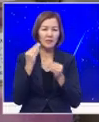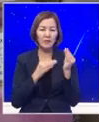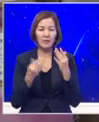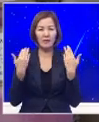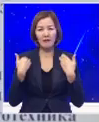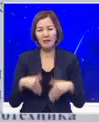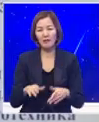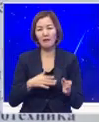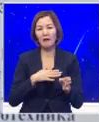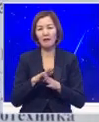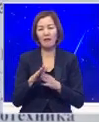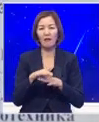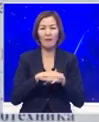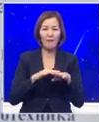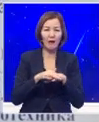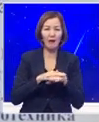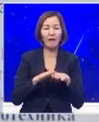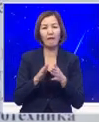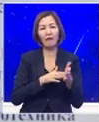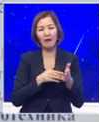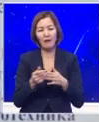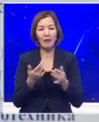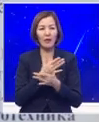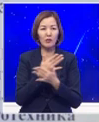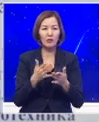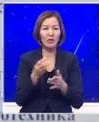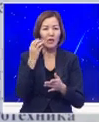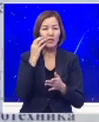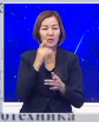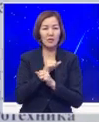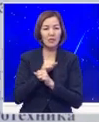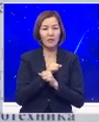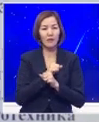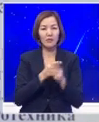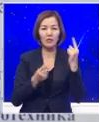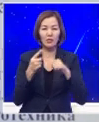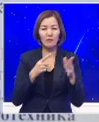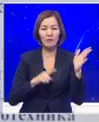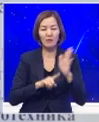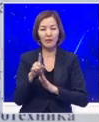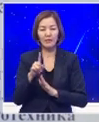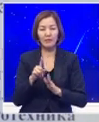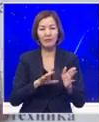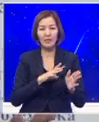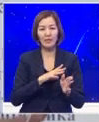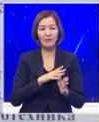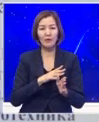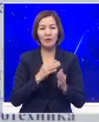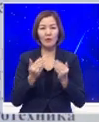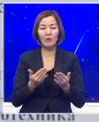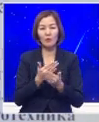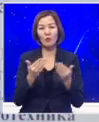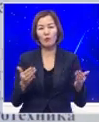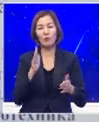түрлі майларды өндіреміз. Бұл идея маған декреттік демалыста келген. Шығармашылықпен айналысқым келіп бастап кеттім. Бүгінде сіздердің алдарыңызда тұрмын.